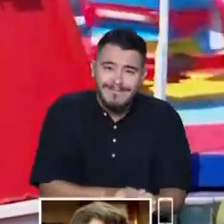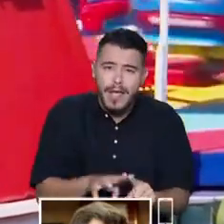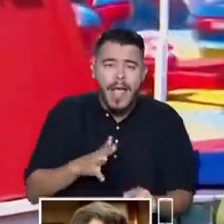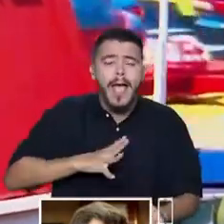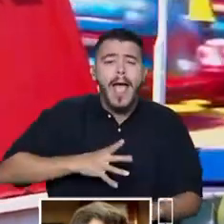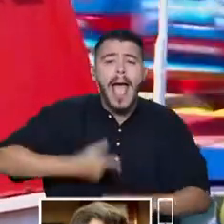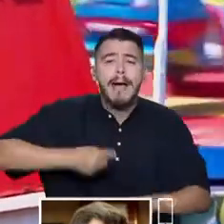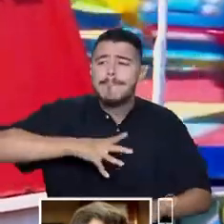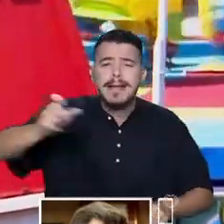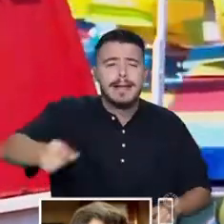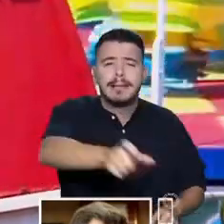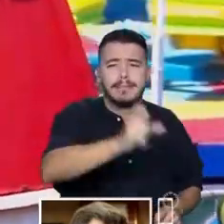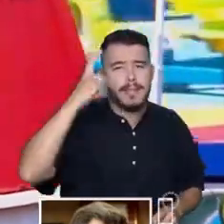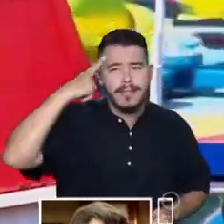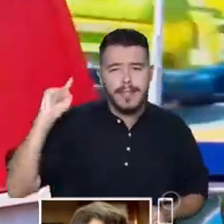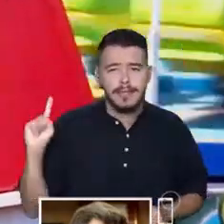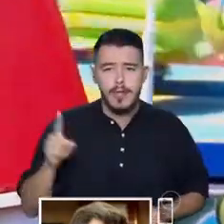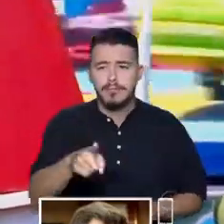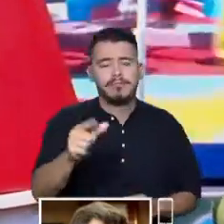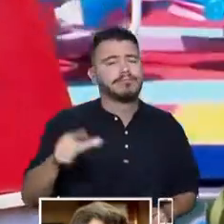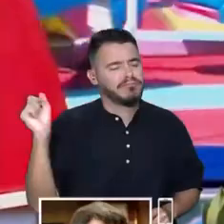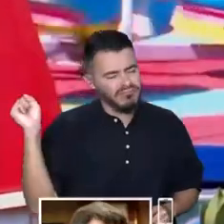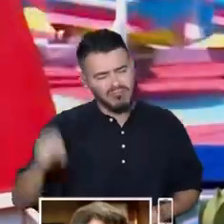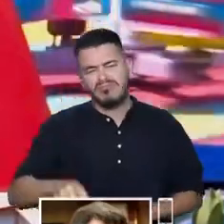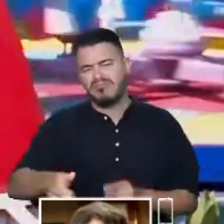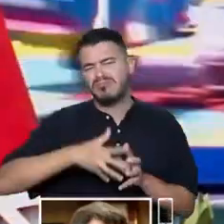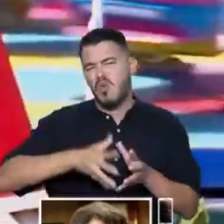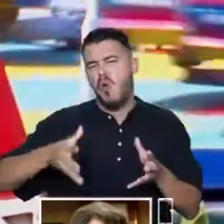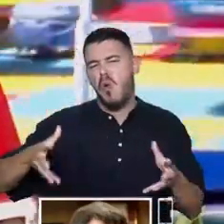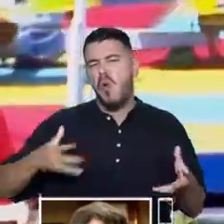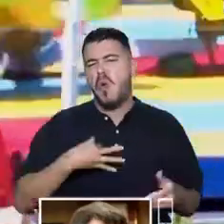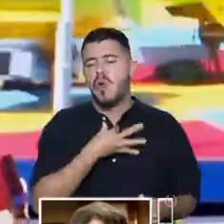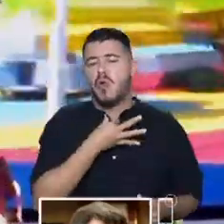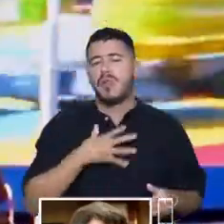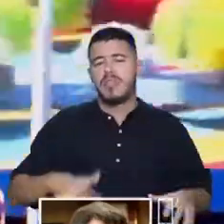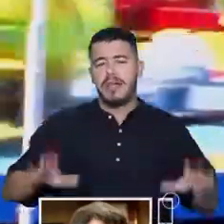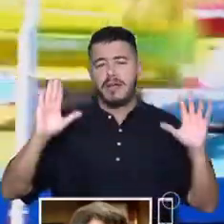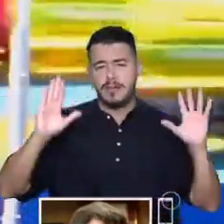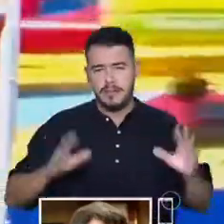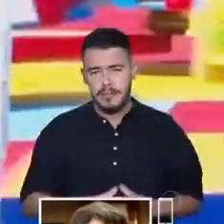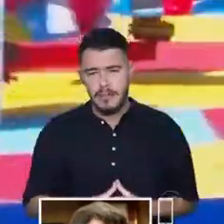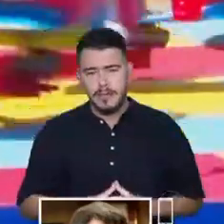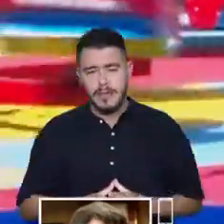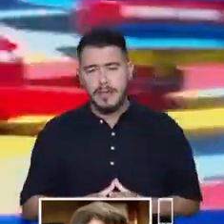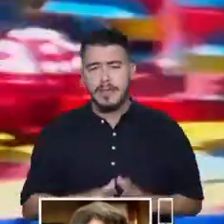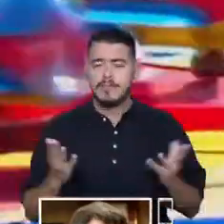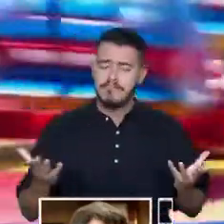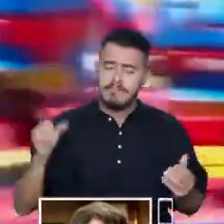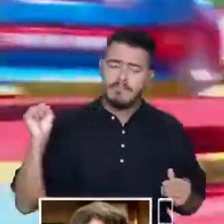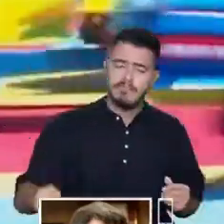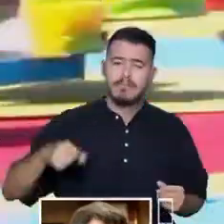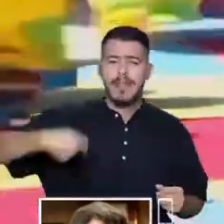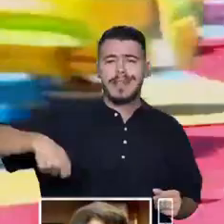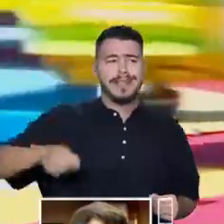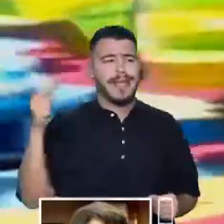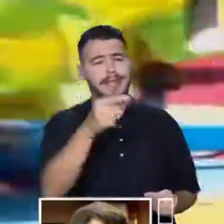γνωρίζει. Και όχι, και δεν είναι. Μην κάνουμε αυτή την κουβέντα, γιατί περισσότερο δεν μιλούμε μαζί κοινωνικά. Τα άλλα θα τα κρίνει το δικαστήριο, οι όχι